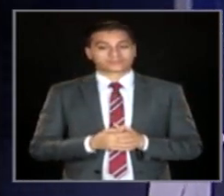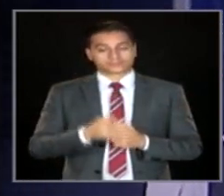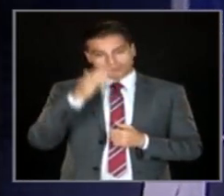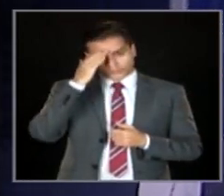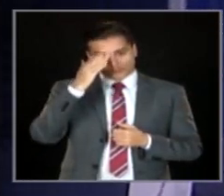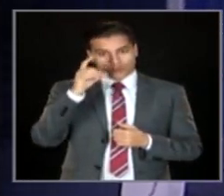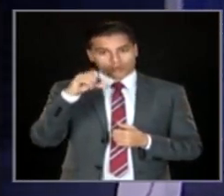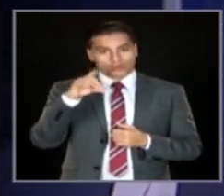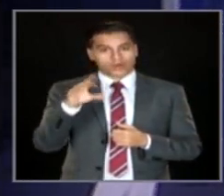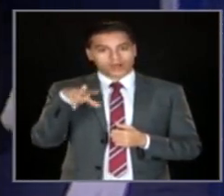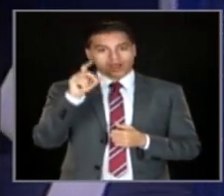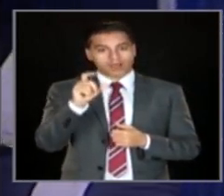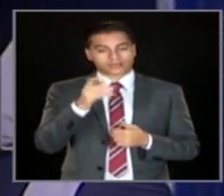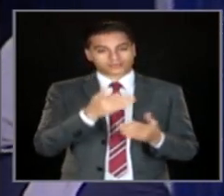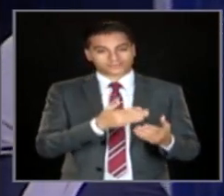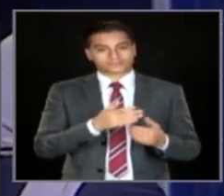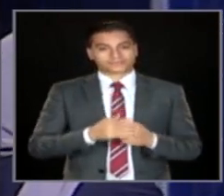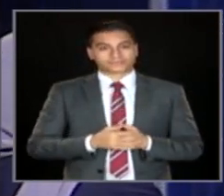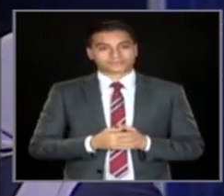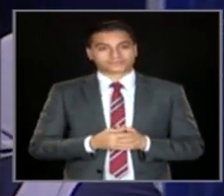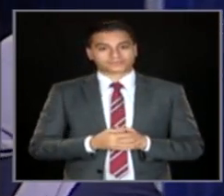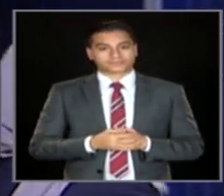شكراً يا نورهان، ارجعي مكانك.